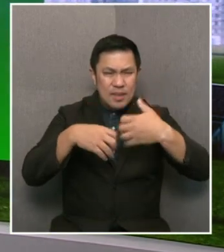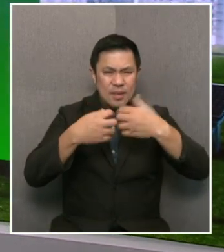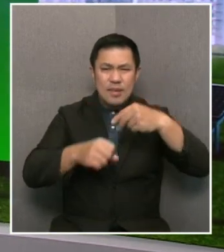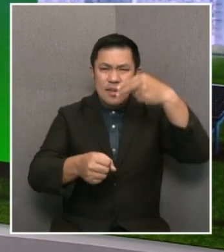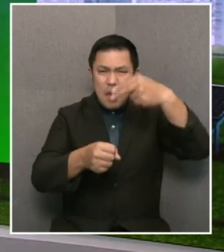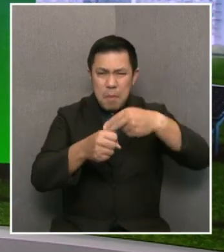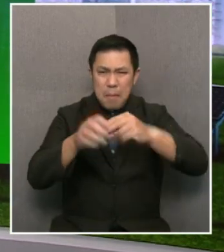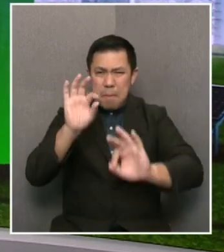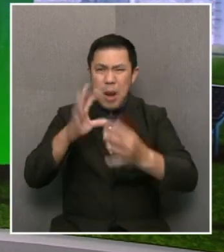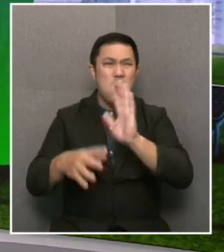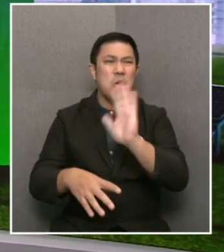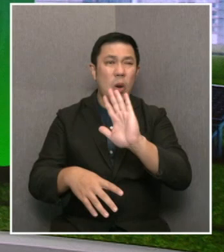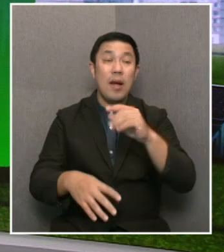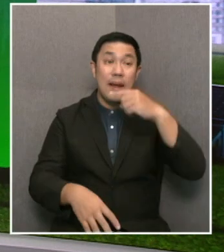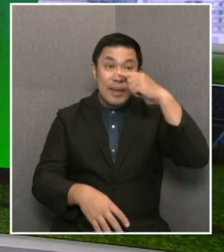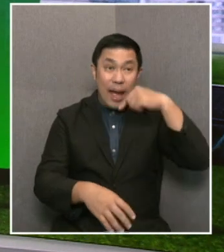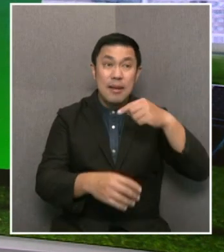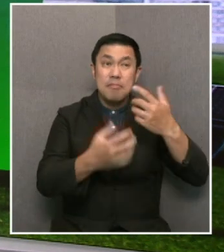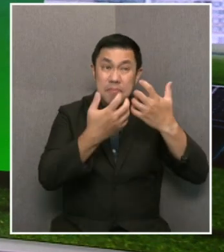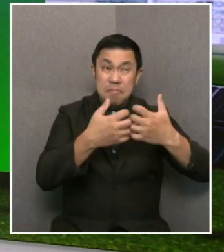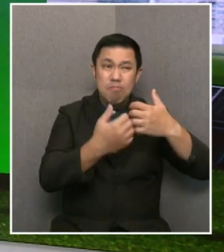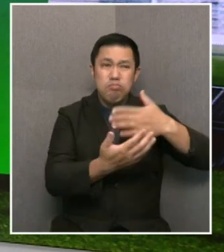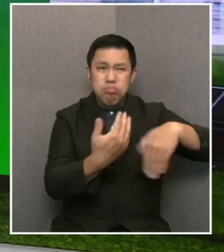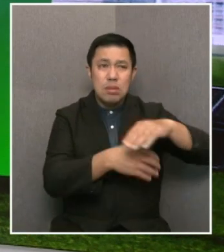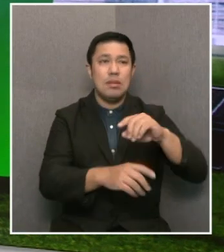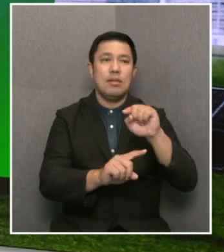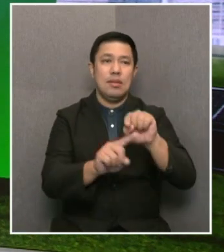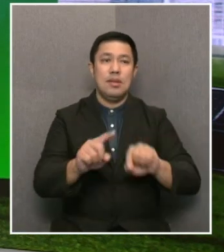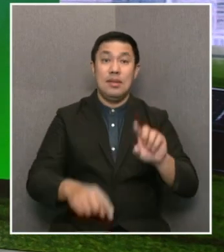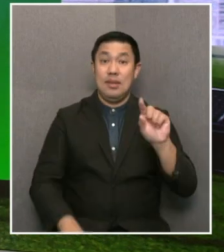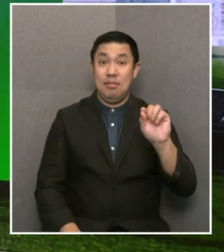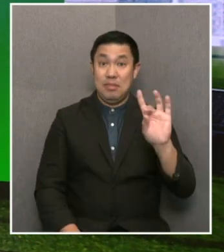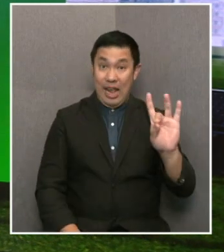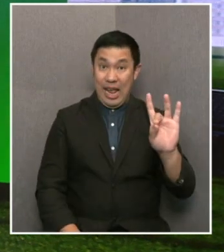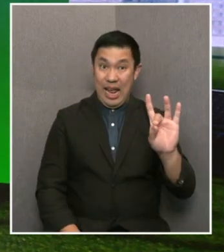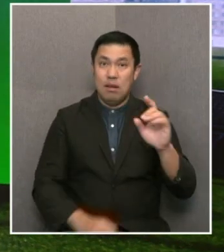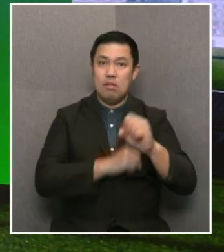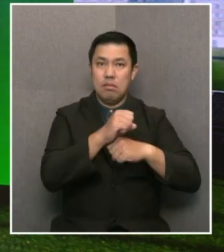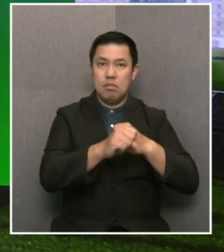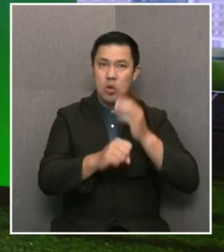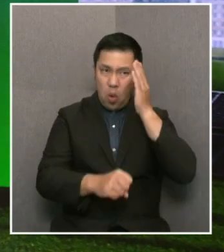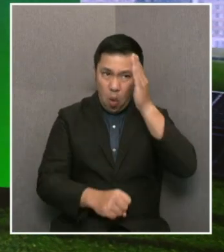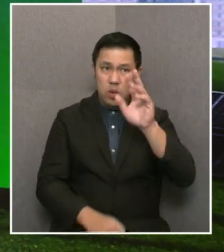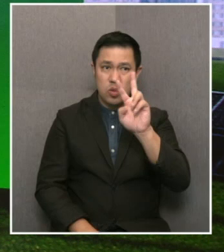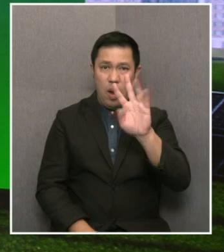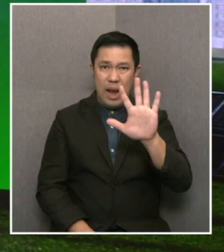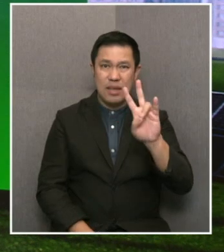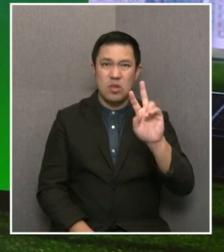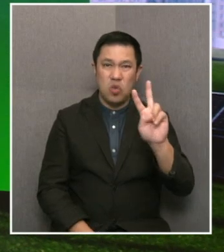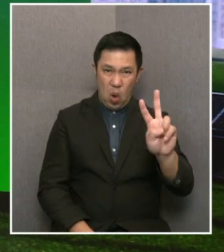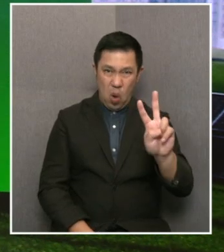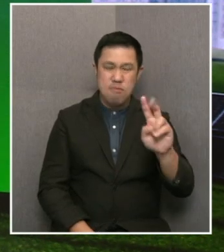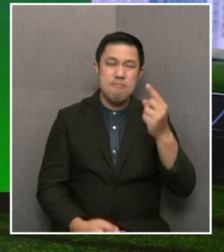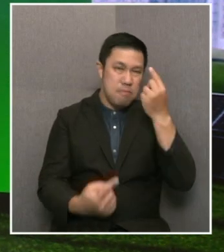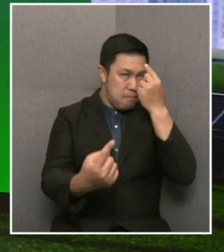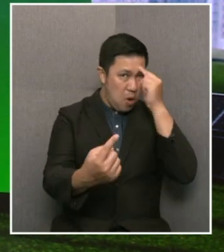ราใช้พลังงานหมุนเวียนอยู่ที่ร้อยละ28เป้าหมายก็คือภายในปี2572ที่จะถึงนี้เรา